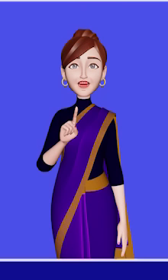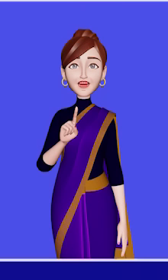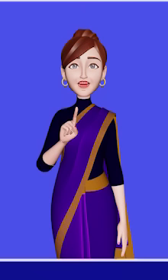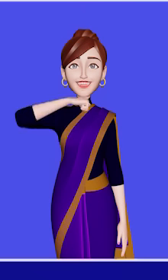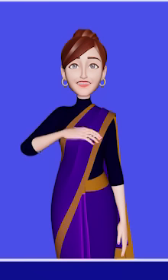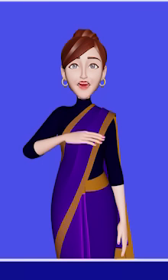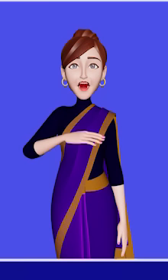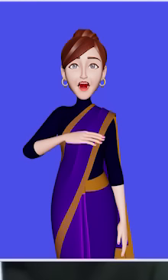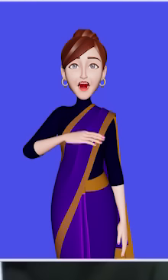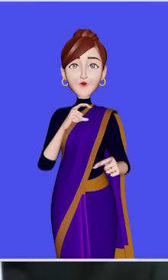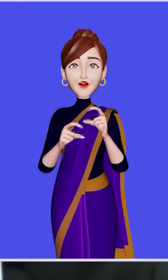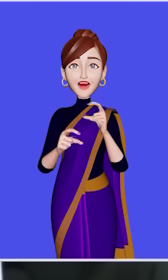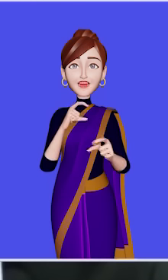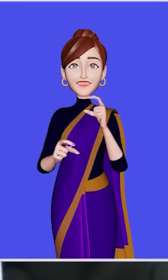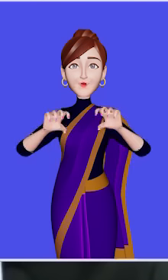करती है।